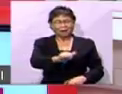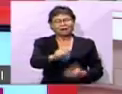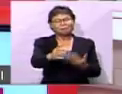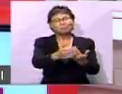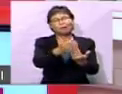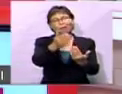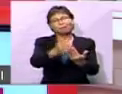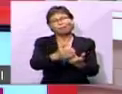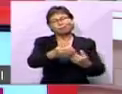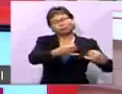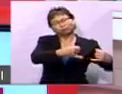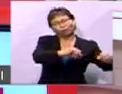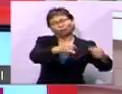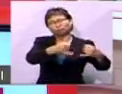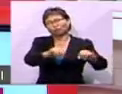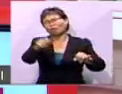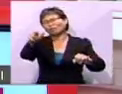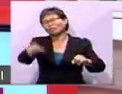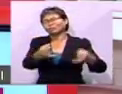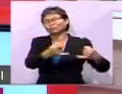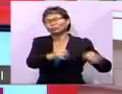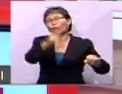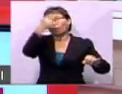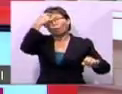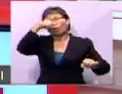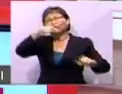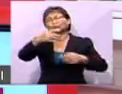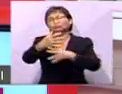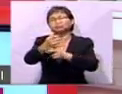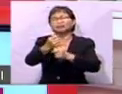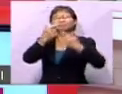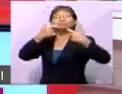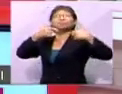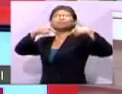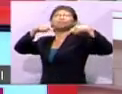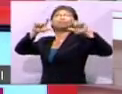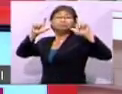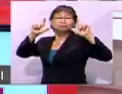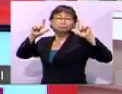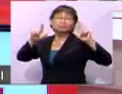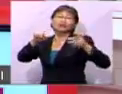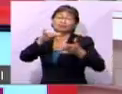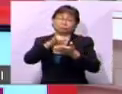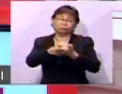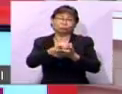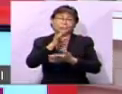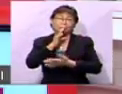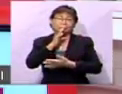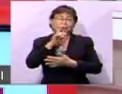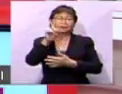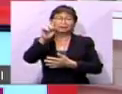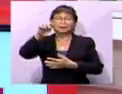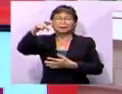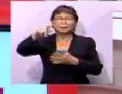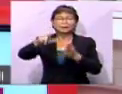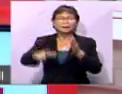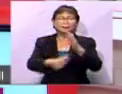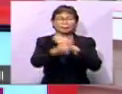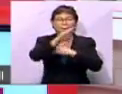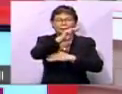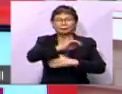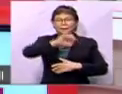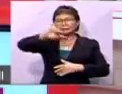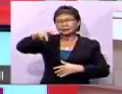mudah diperdagang mana-mana individu demi meraih populariti. Perkara itu ditegaskan Timbalan Menteri di Jabatan Perdana